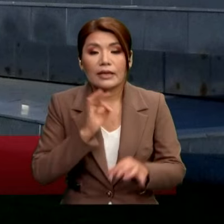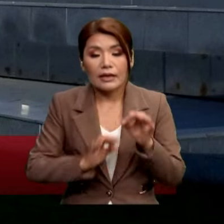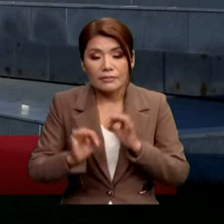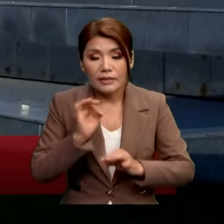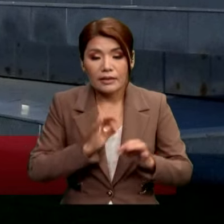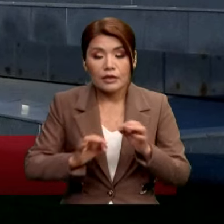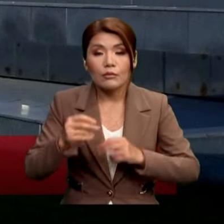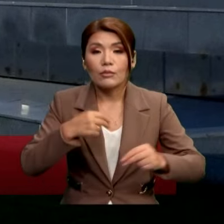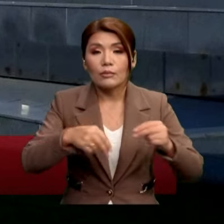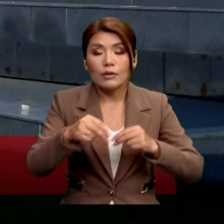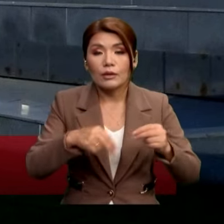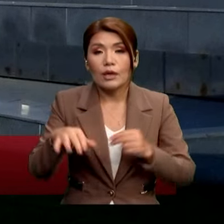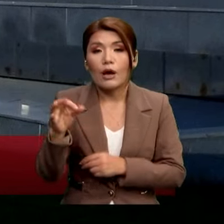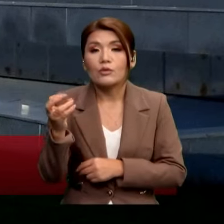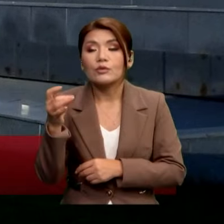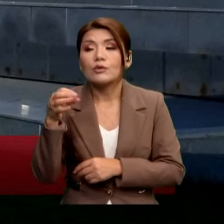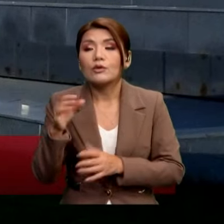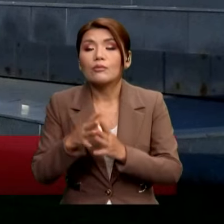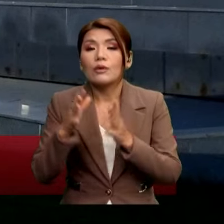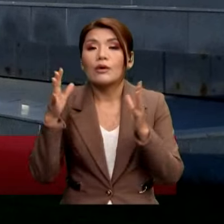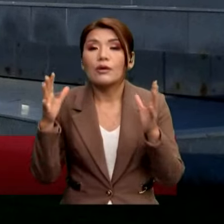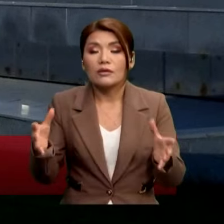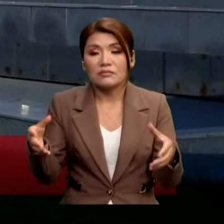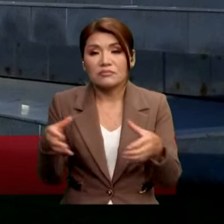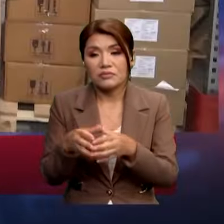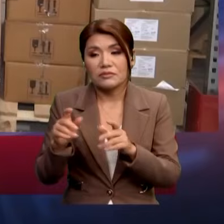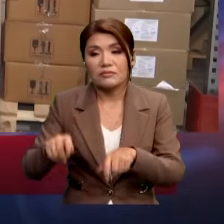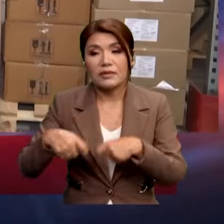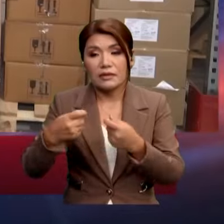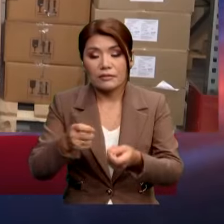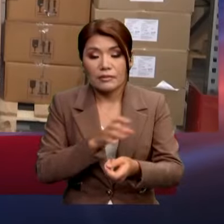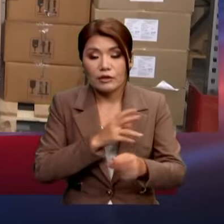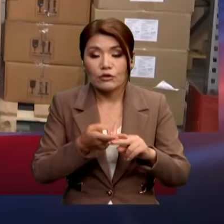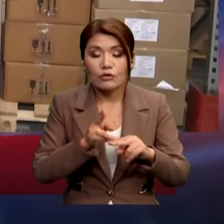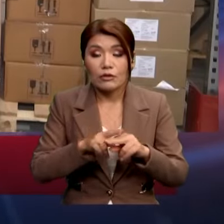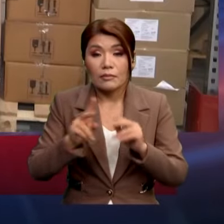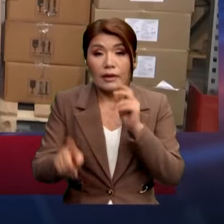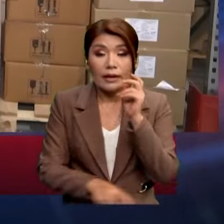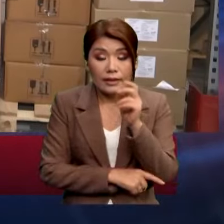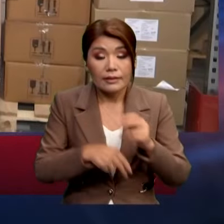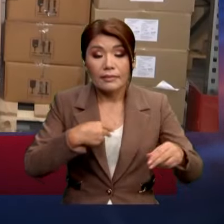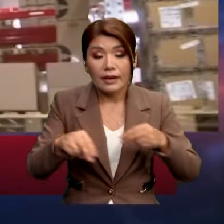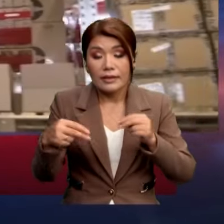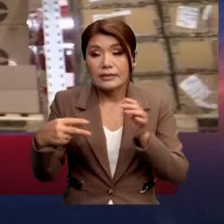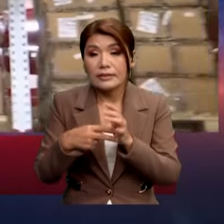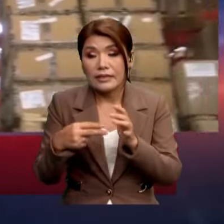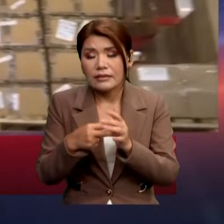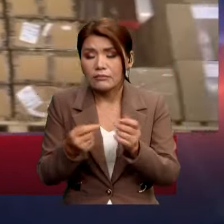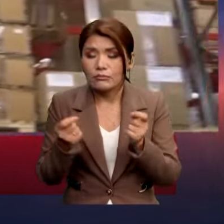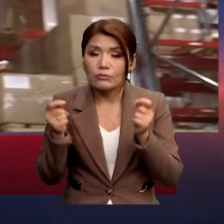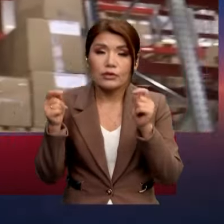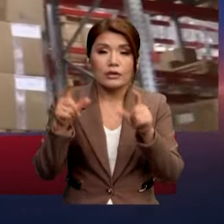Дәрі-дәрмектерді сатып алу бойынша аукционда басымдық белгілі бір компанияға беріліп келген. Салдарынан сатып алу құны негізсіз